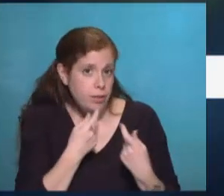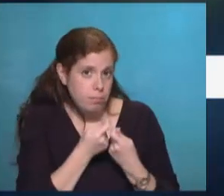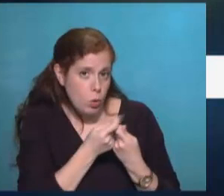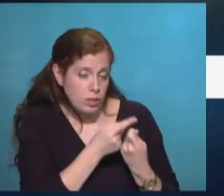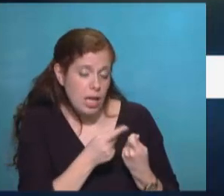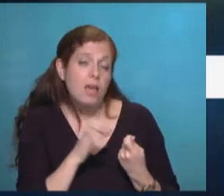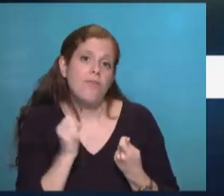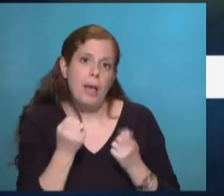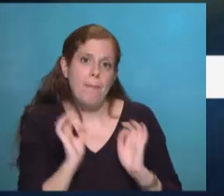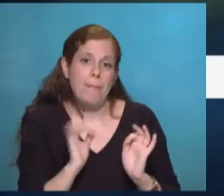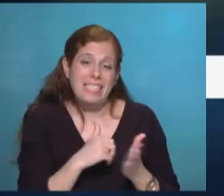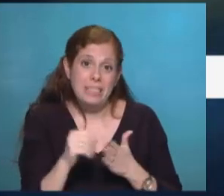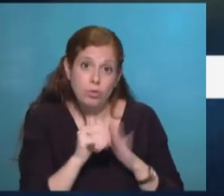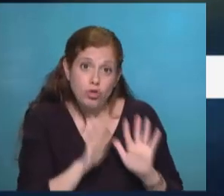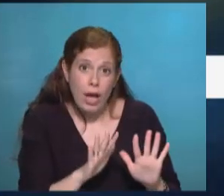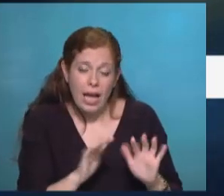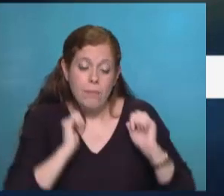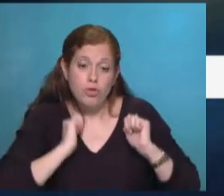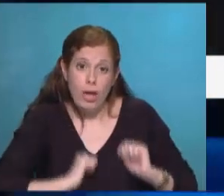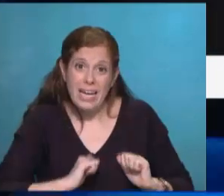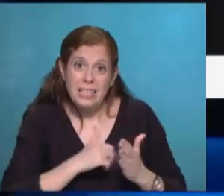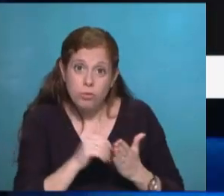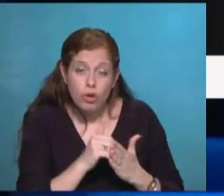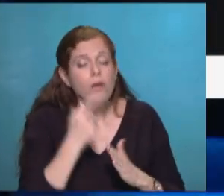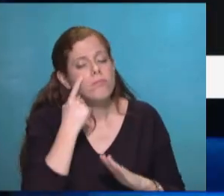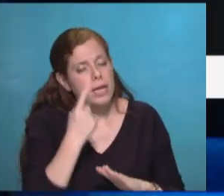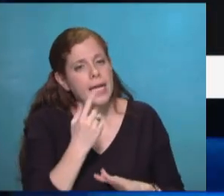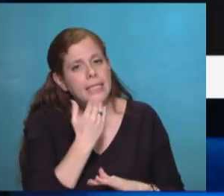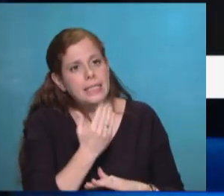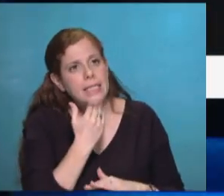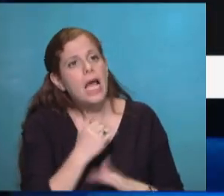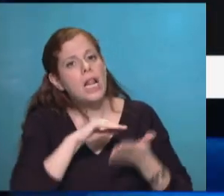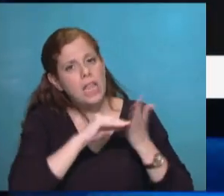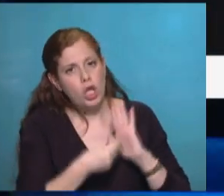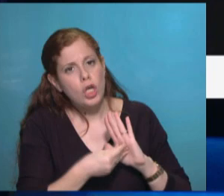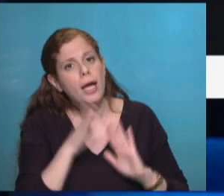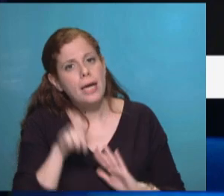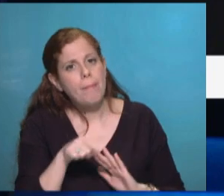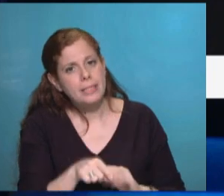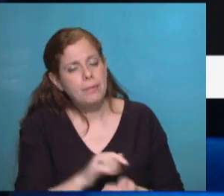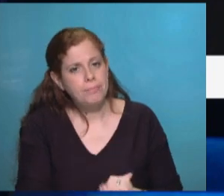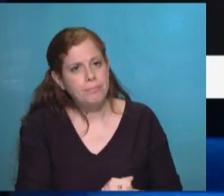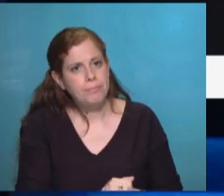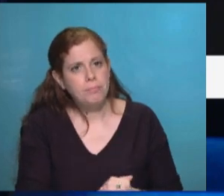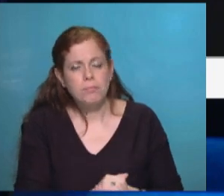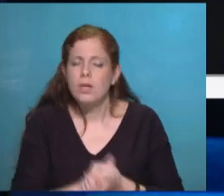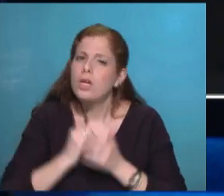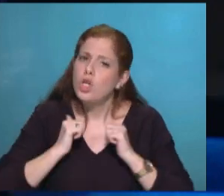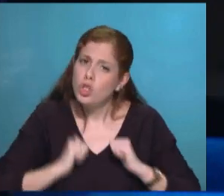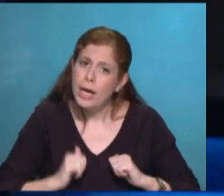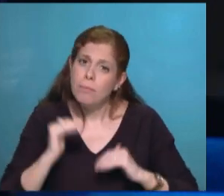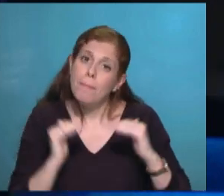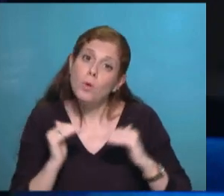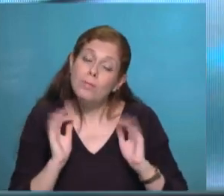ואם הדברים באמת יימשכו, אם השקט יימשך, ככל הנראה ישראל צפויה לאשר גם את ההגדלה הזו. שקט במינונים מסוימים